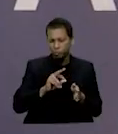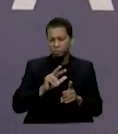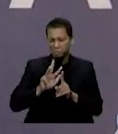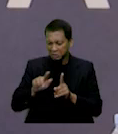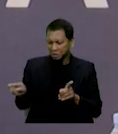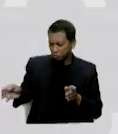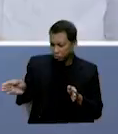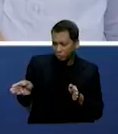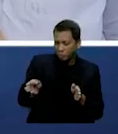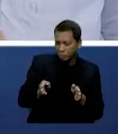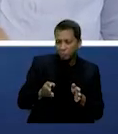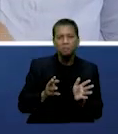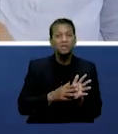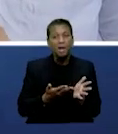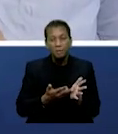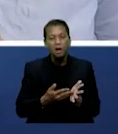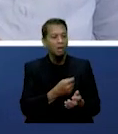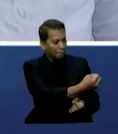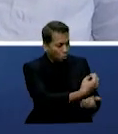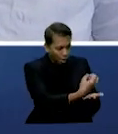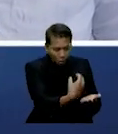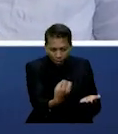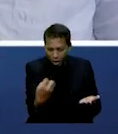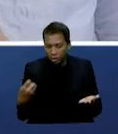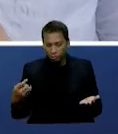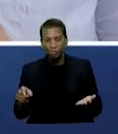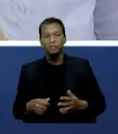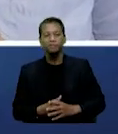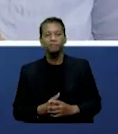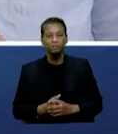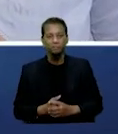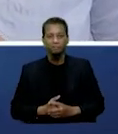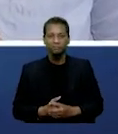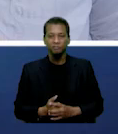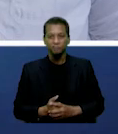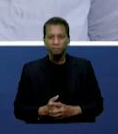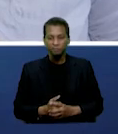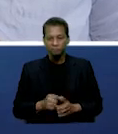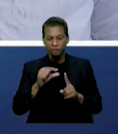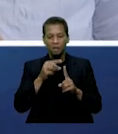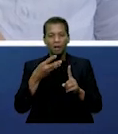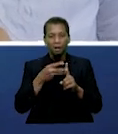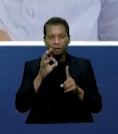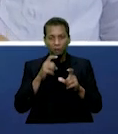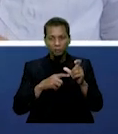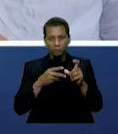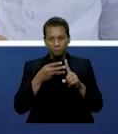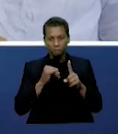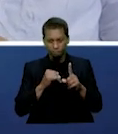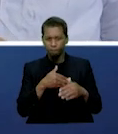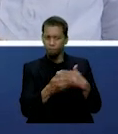2019-2023. POPSI secara organisasi berjalan dengan baik dan juga secara pembinaan dan juga